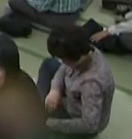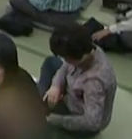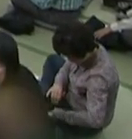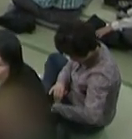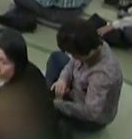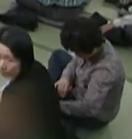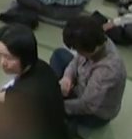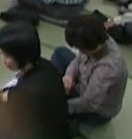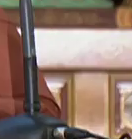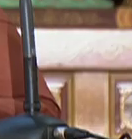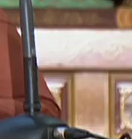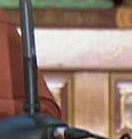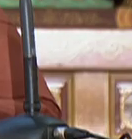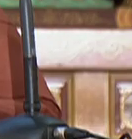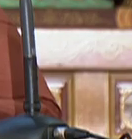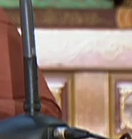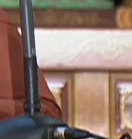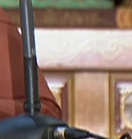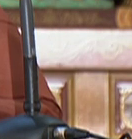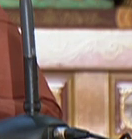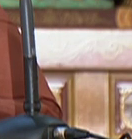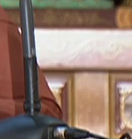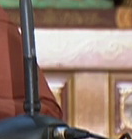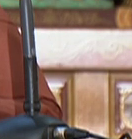오늘 법문은